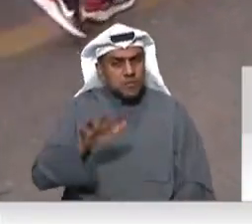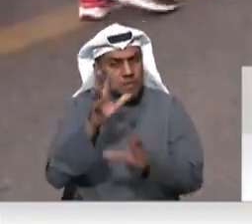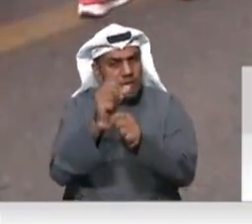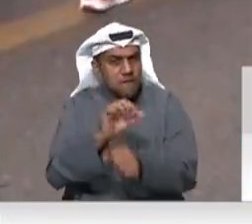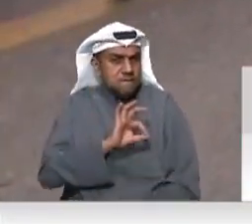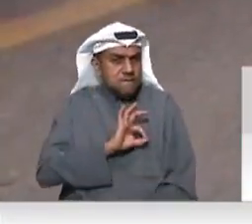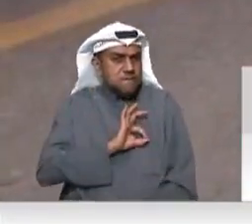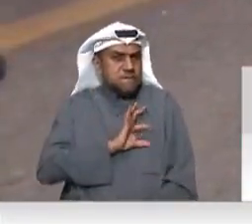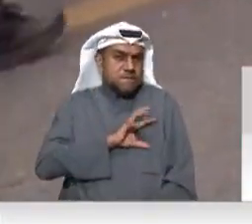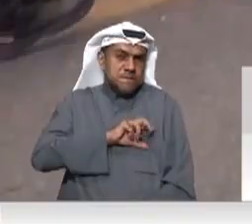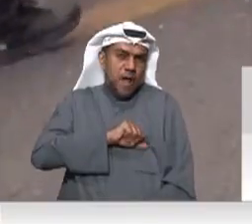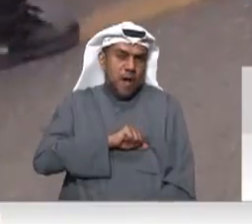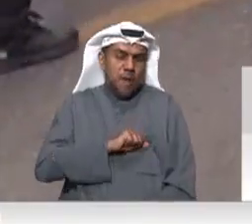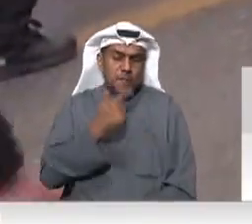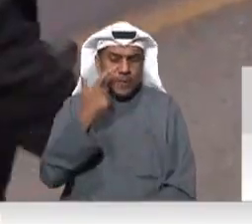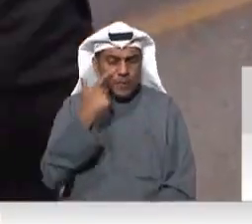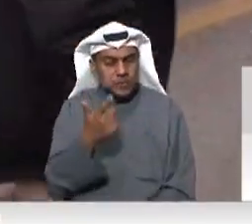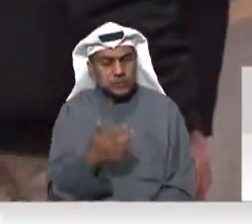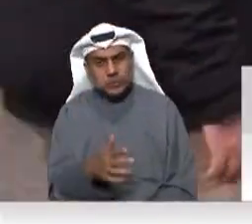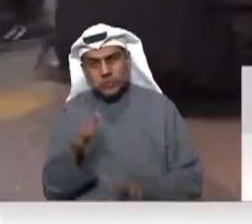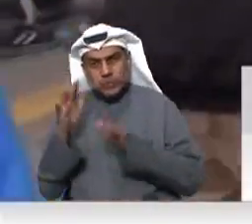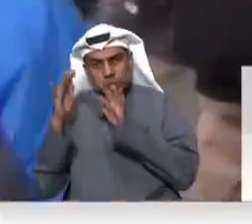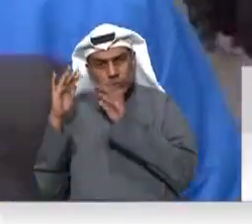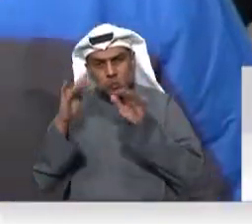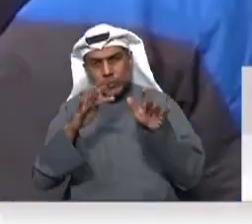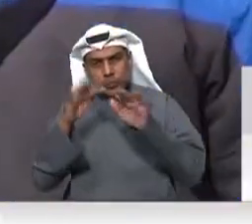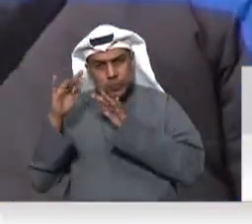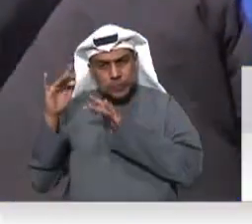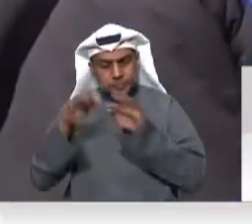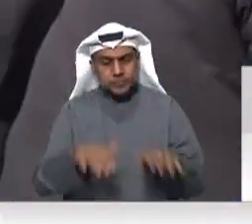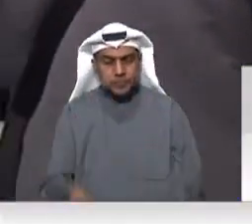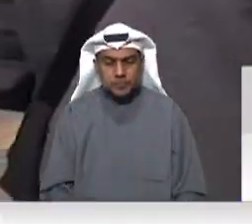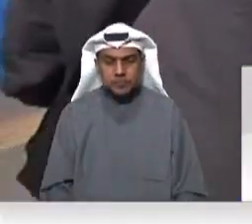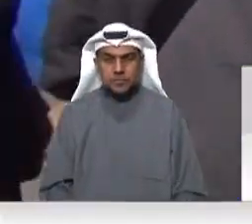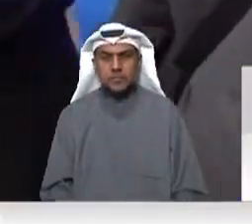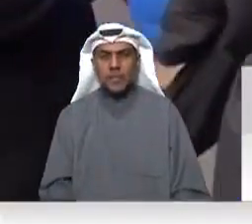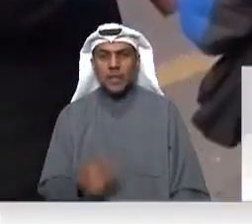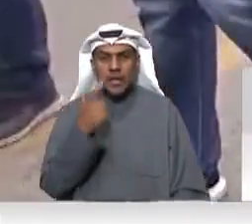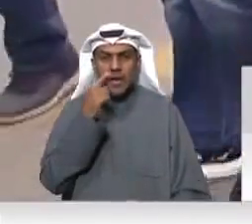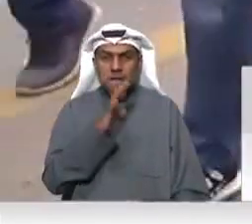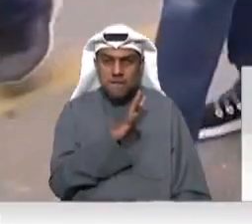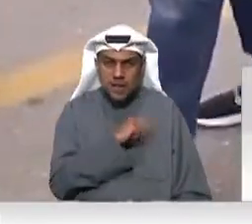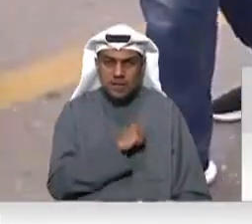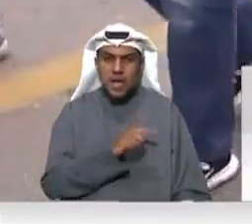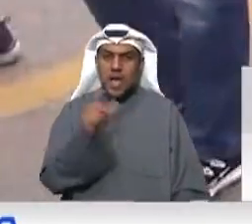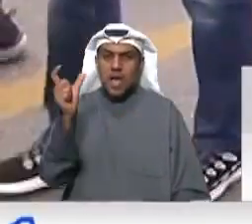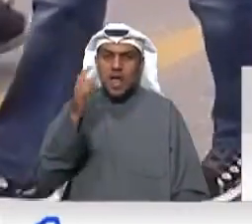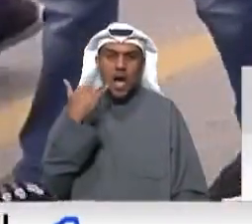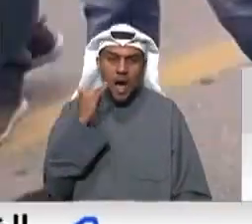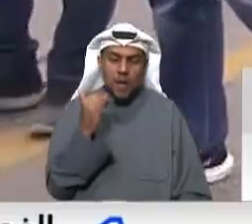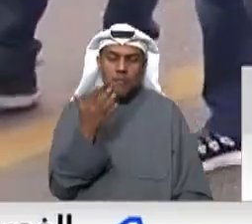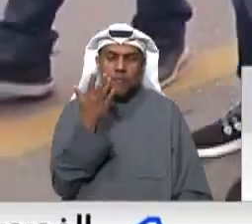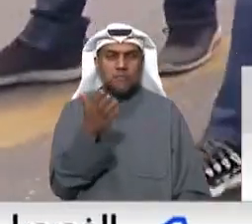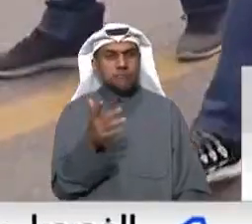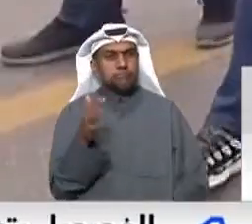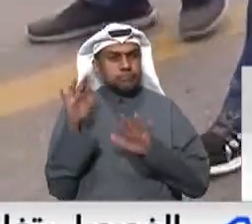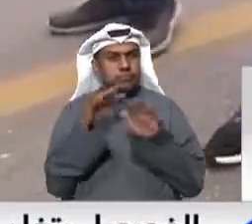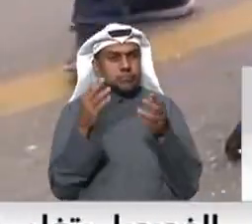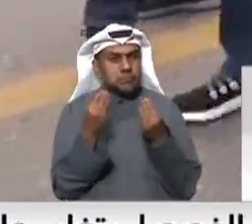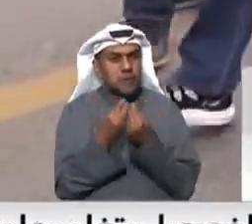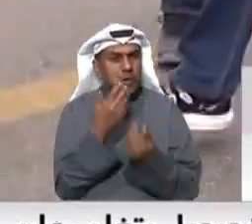المتضامنين مع شعبنا الفلسطيني، إضافة للجالية الفلسطينية والجالية العربية. تقدم